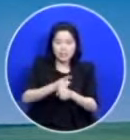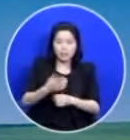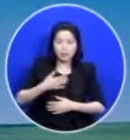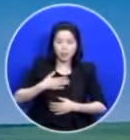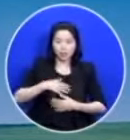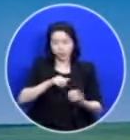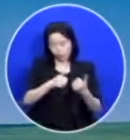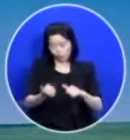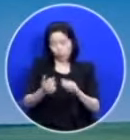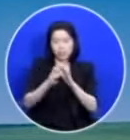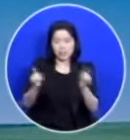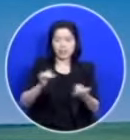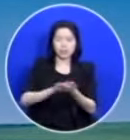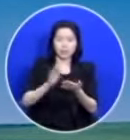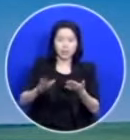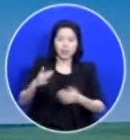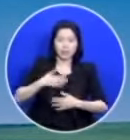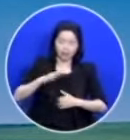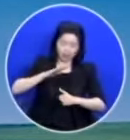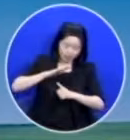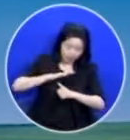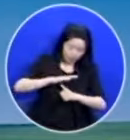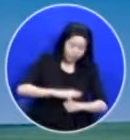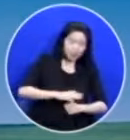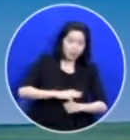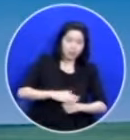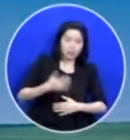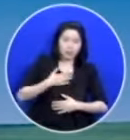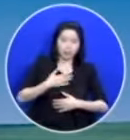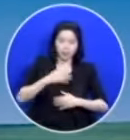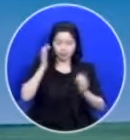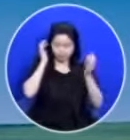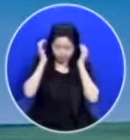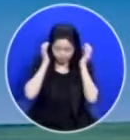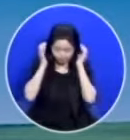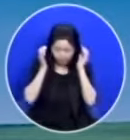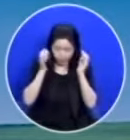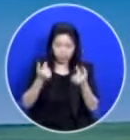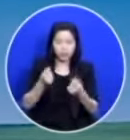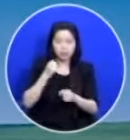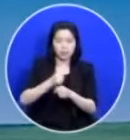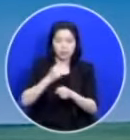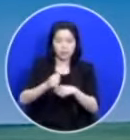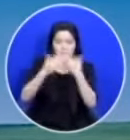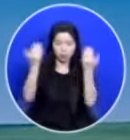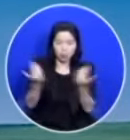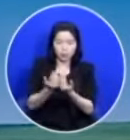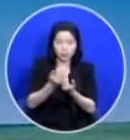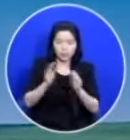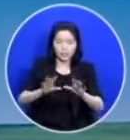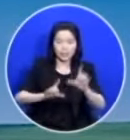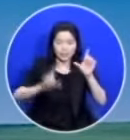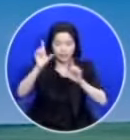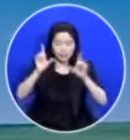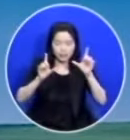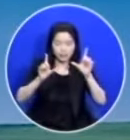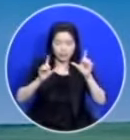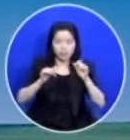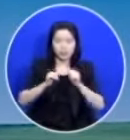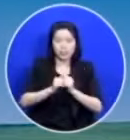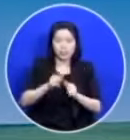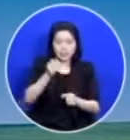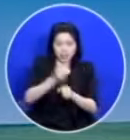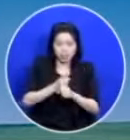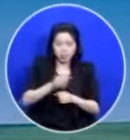군입니다 나를 압박하고 나를 누르고 나를 고통스럽게 하는 이모든 현실은